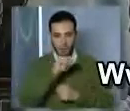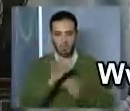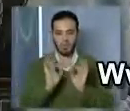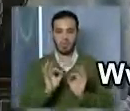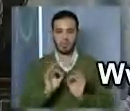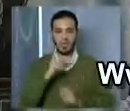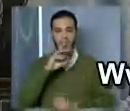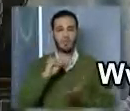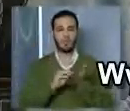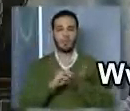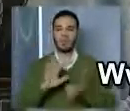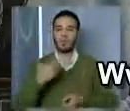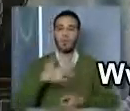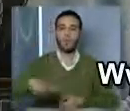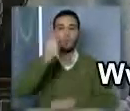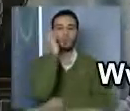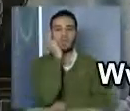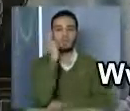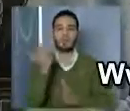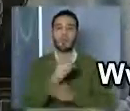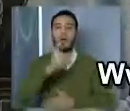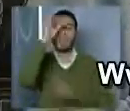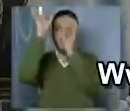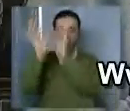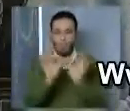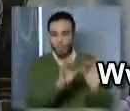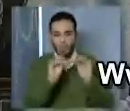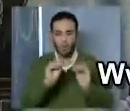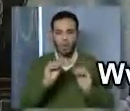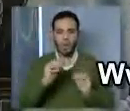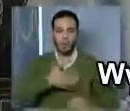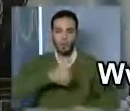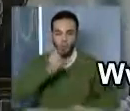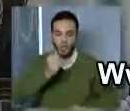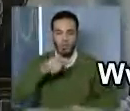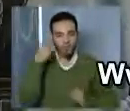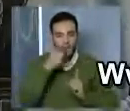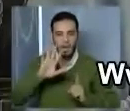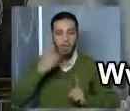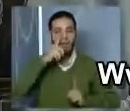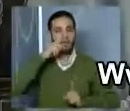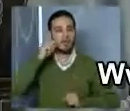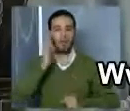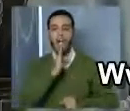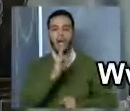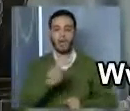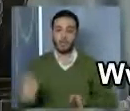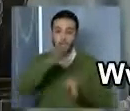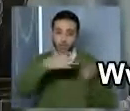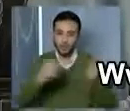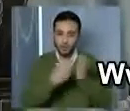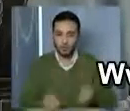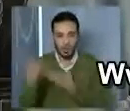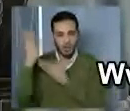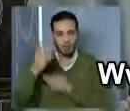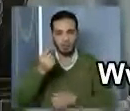وانتوا لازم تردوا عليا يا اخوانا. الله يقول: من المؤمنين رجال صدقوا ما عهدوا الله عليه. انت مش نفسكم تموتوا شهداء؟ يا شهاده